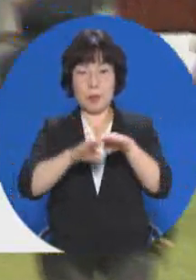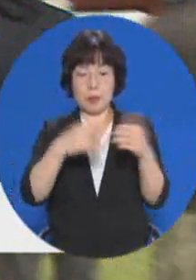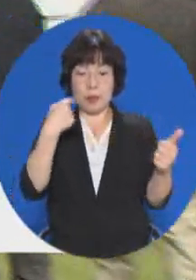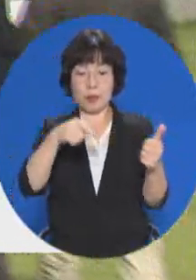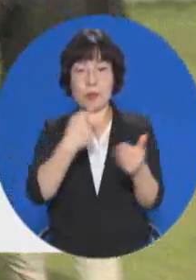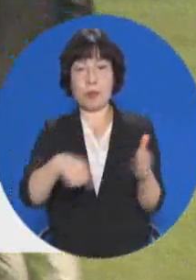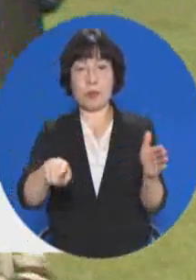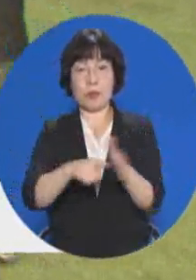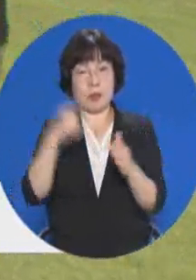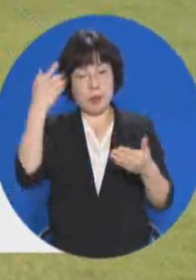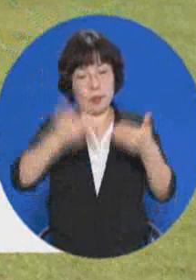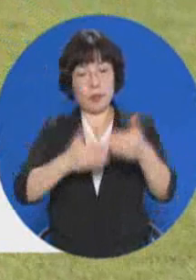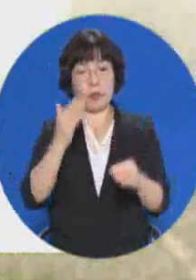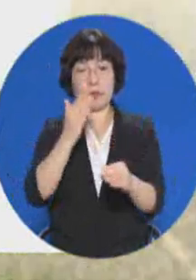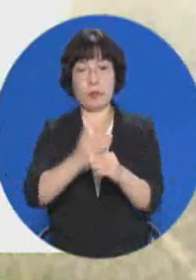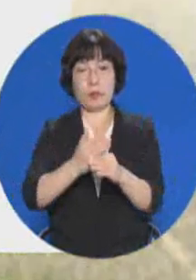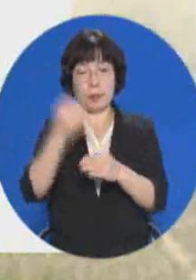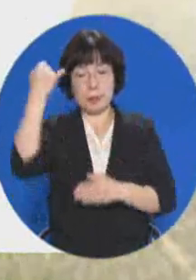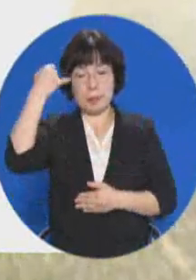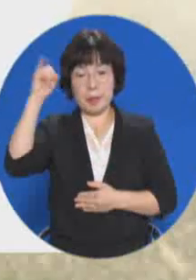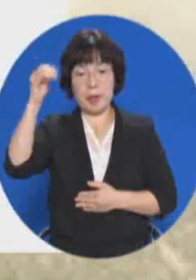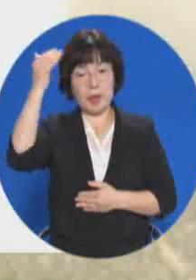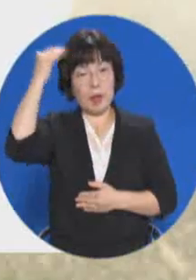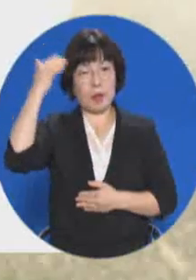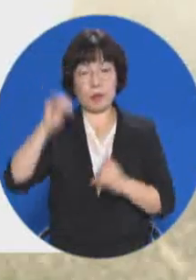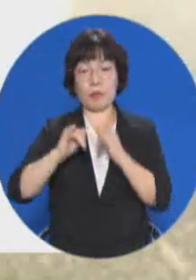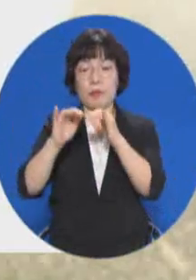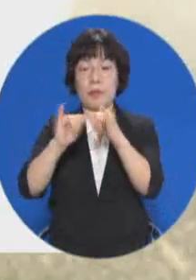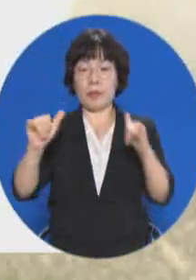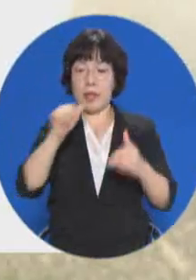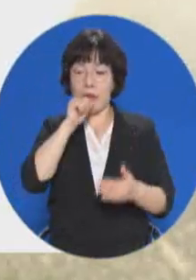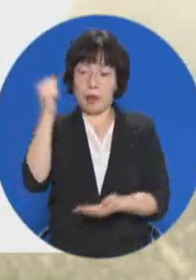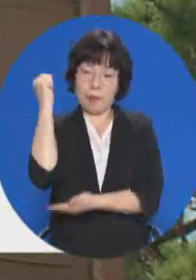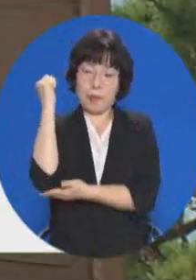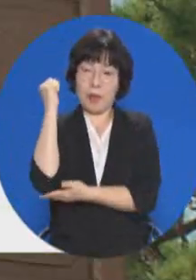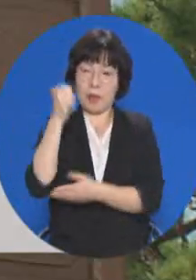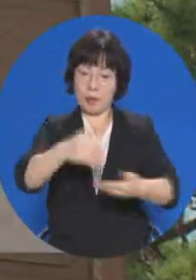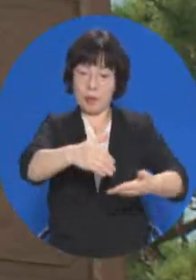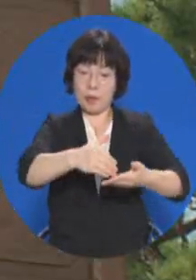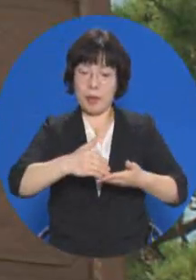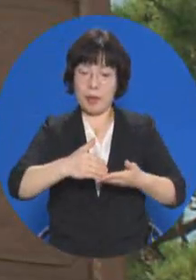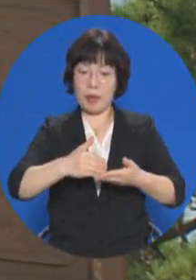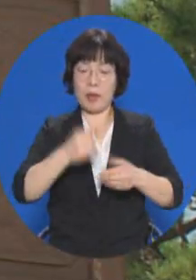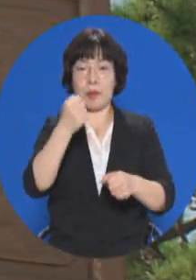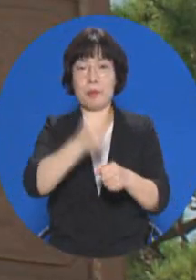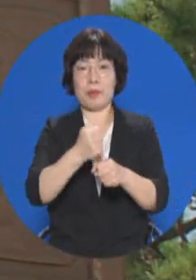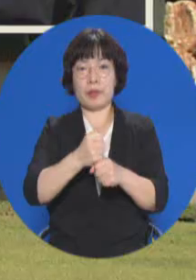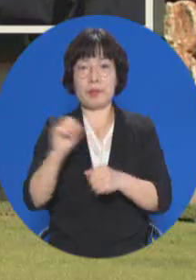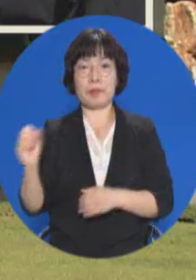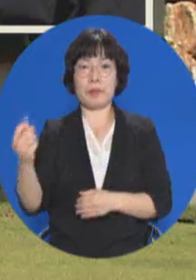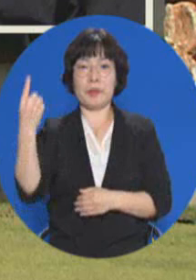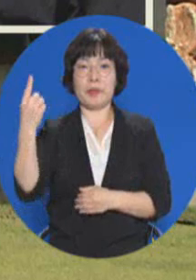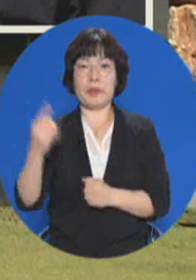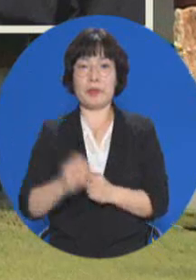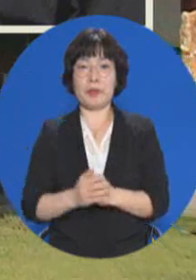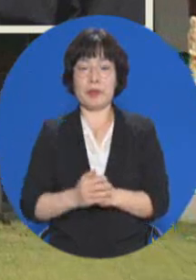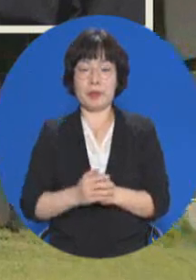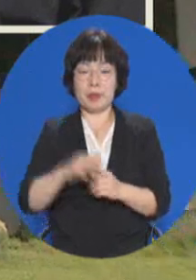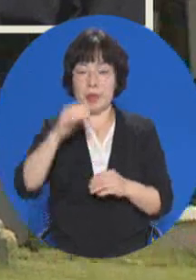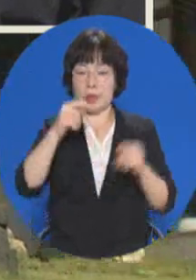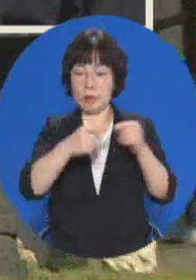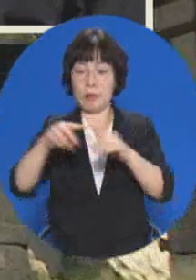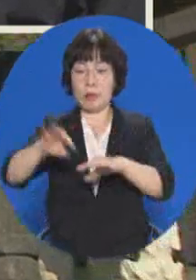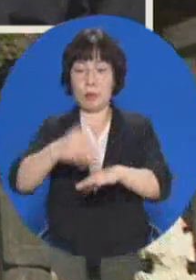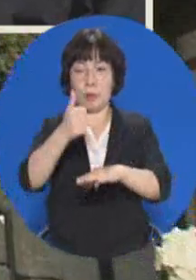위해 의견을 나누던 중 우리나라 위인들의 동상 설치 제안을 받고 제작하게 된 겁니다.